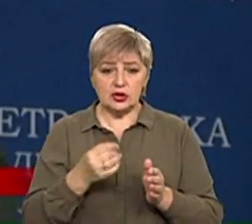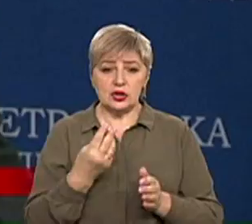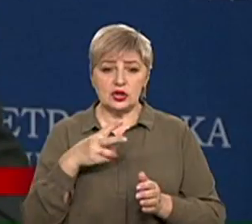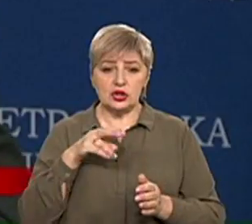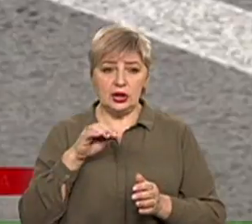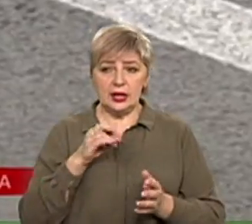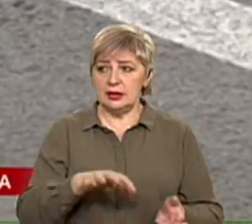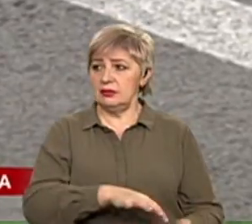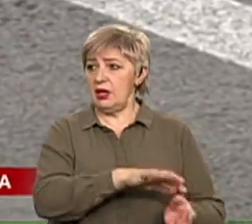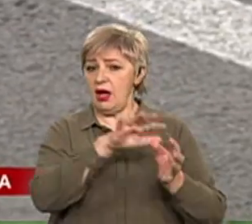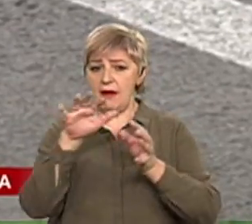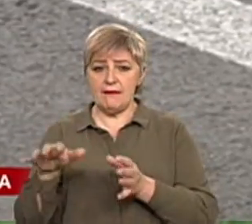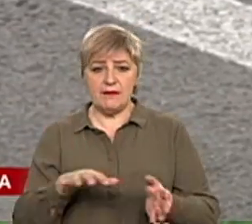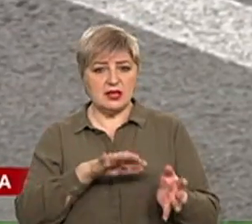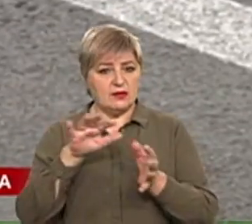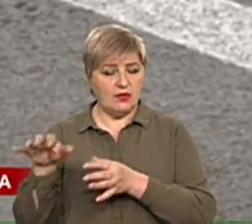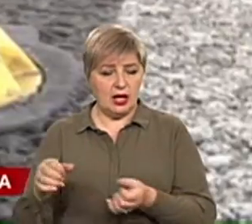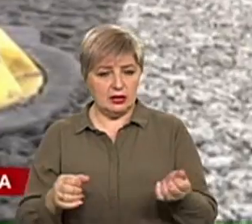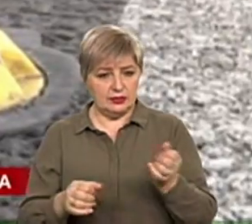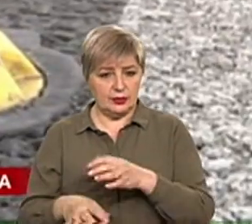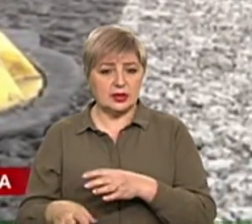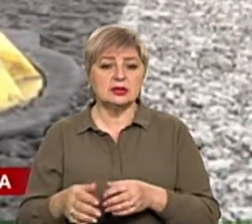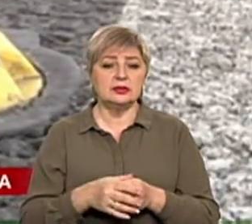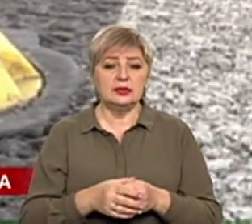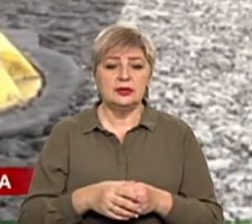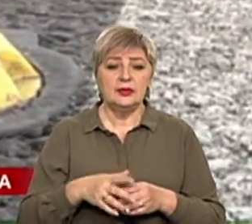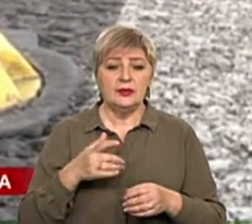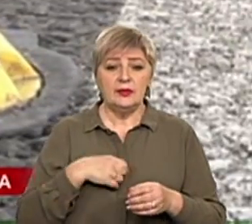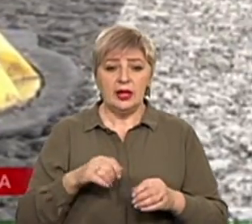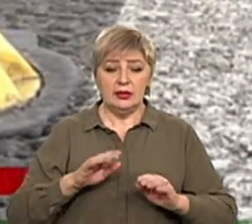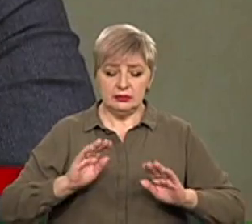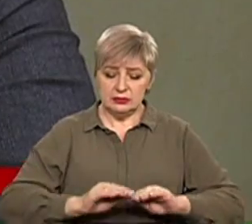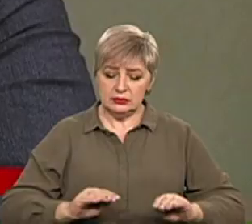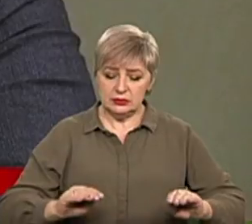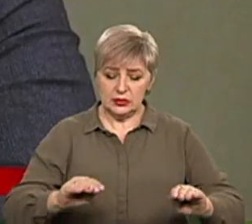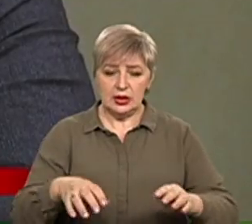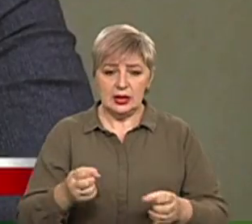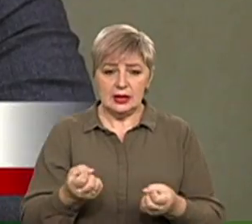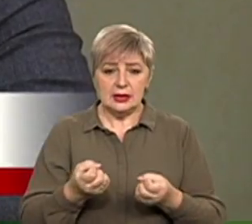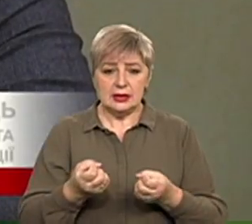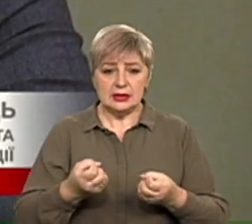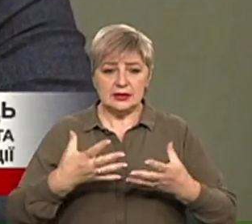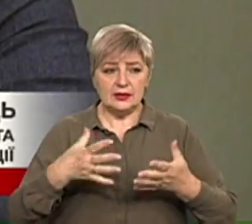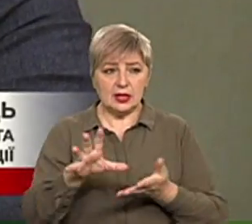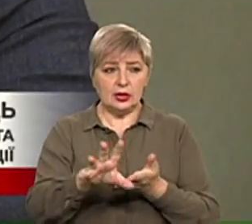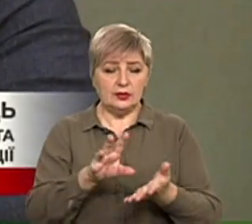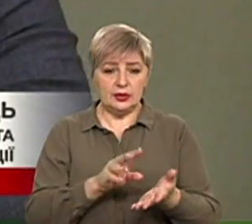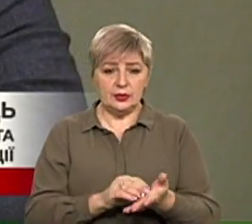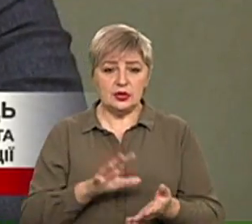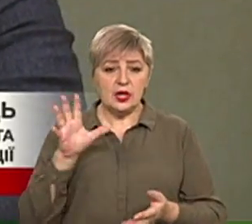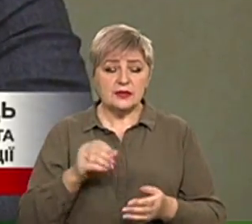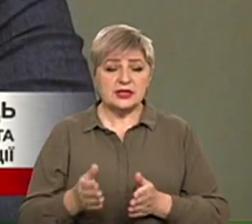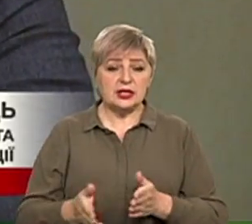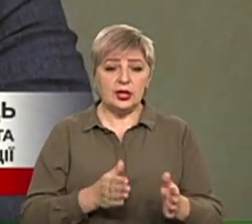на відвалах. Усі відремонтовані траси облаштують світловідбивачами. Всі дороги, всі 7 направлень, які ми в цьому році